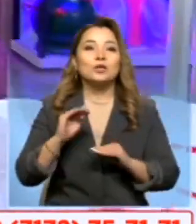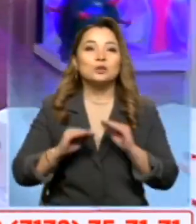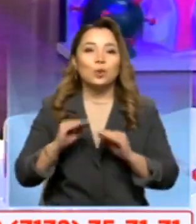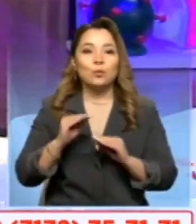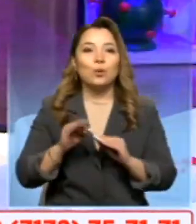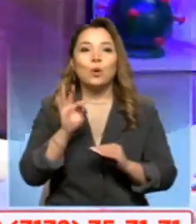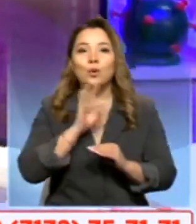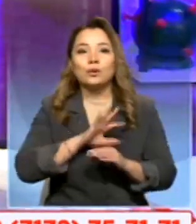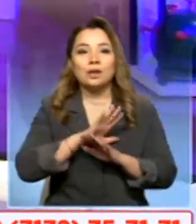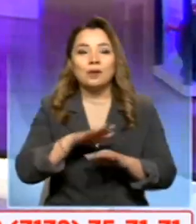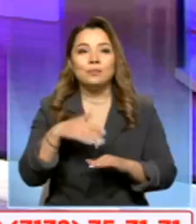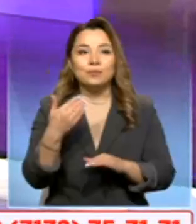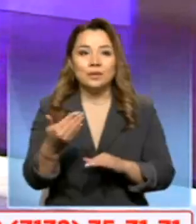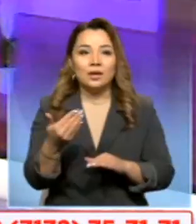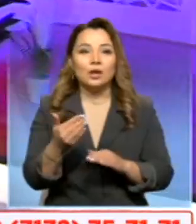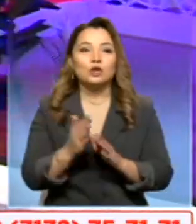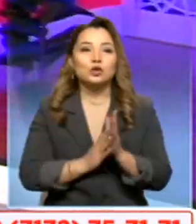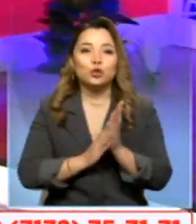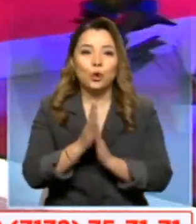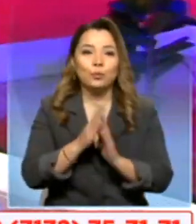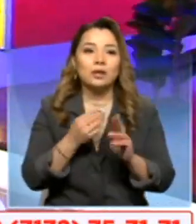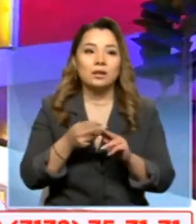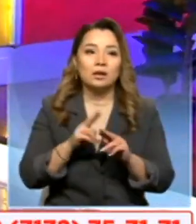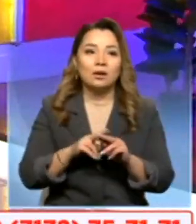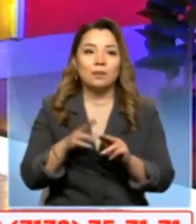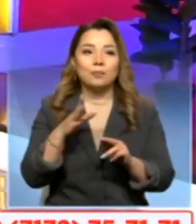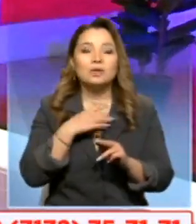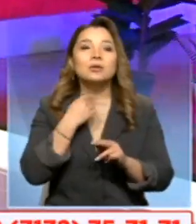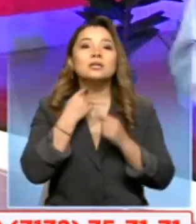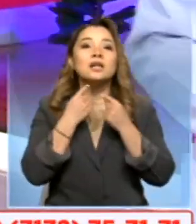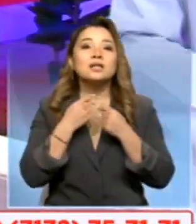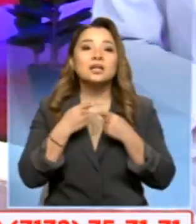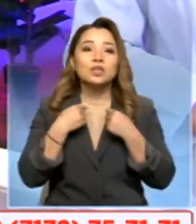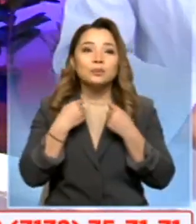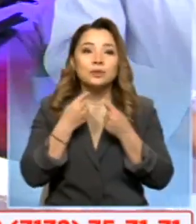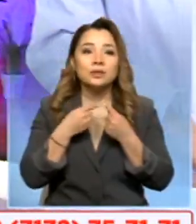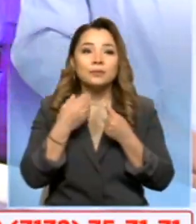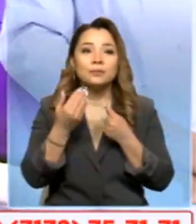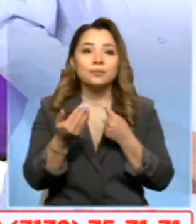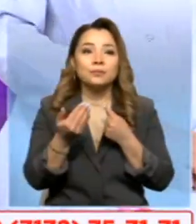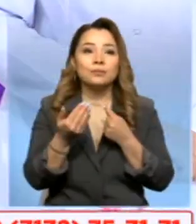әлі қолданбадық. Әсіресе мынау қалқанша безінде